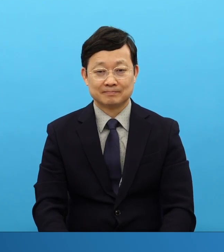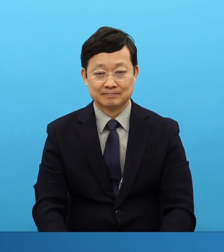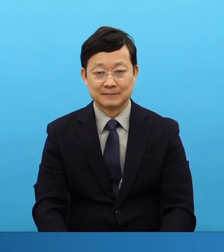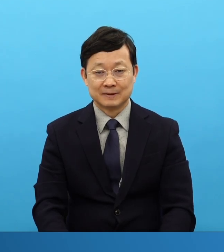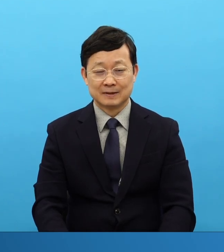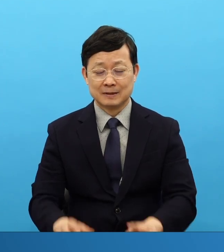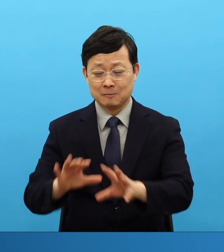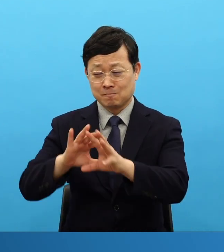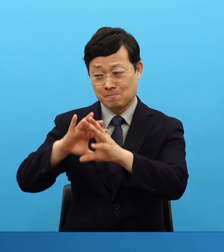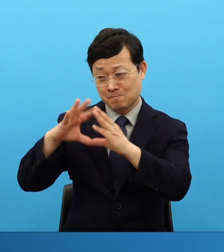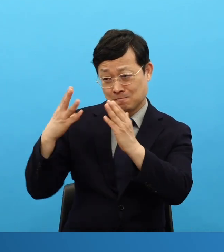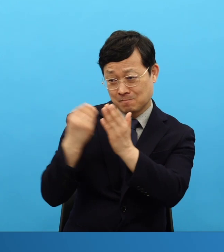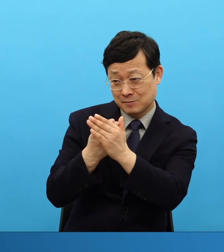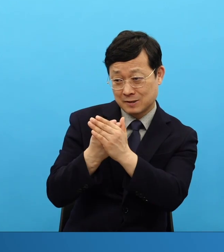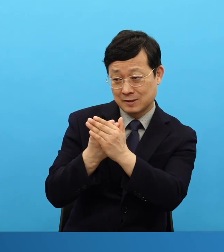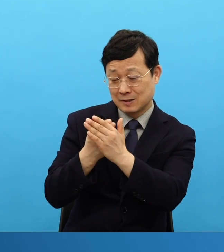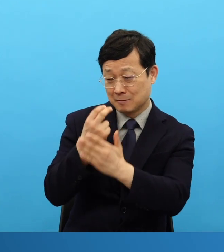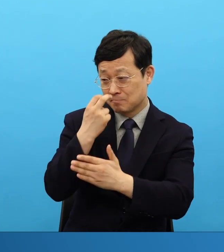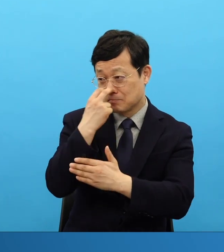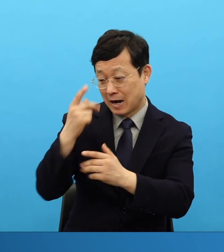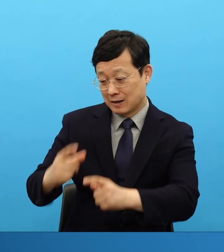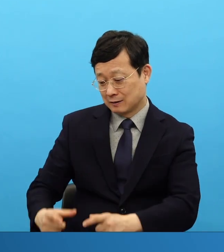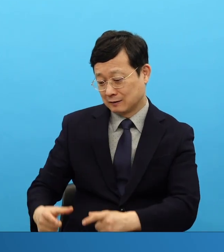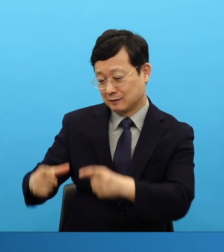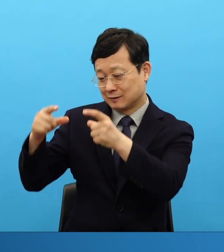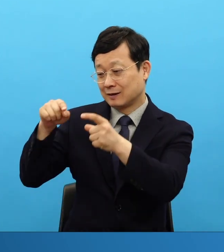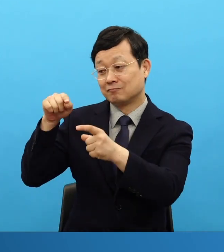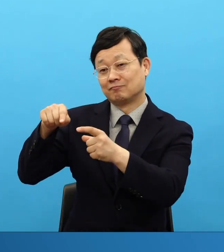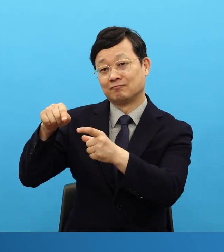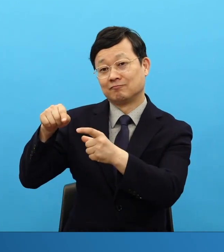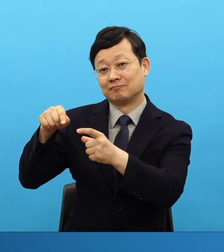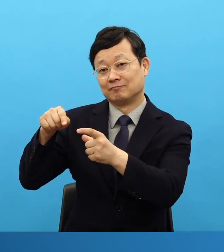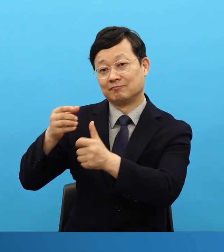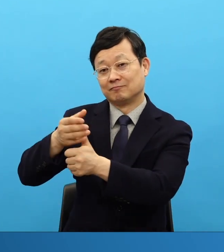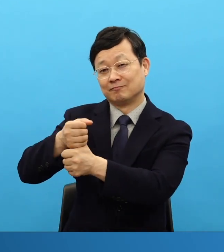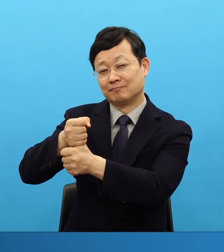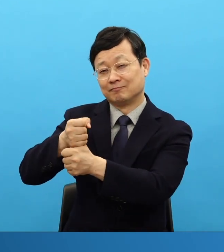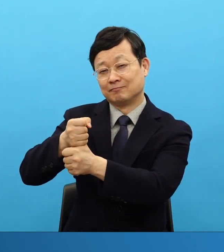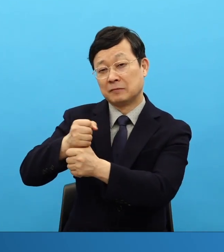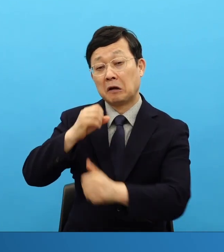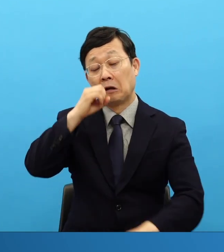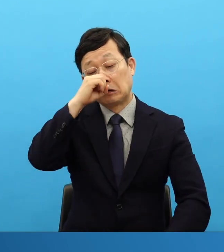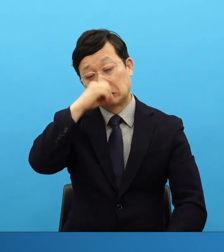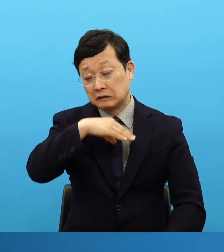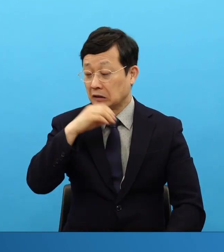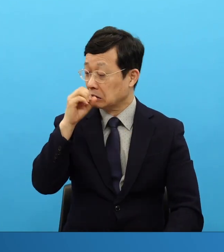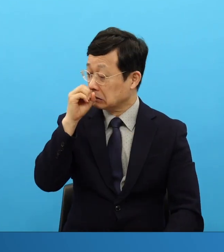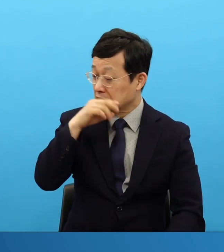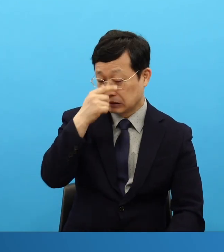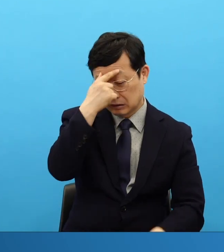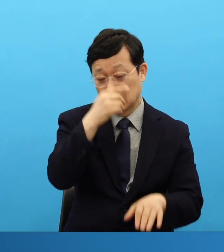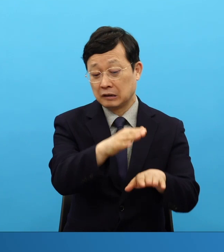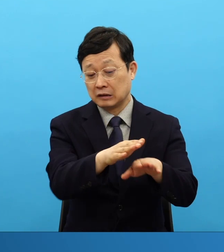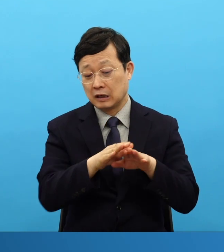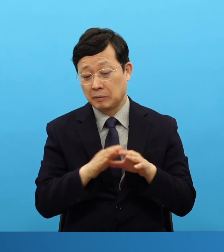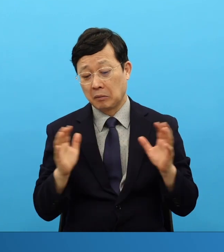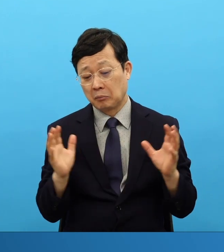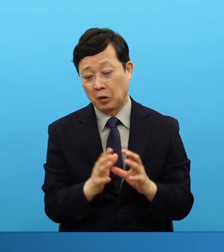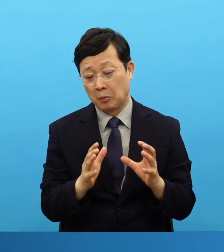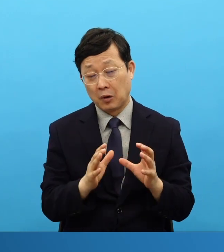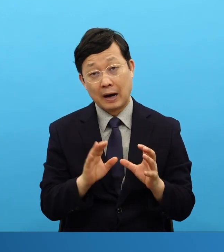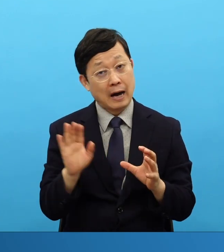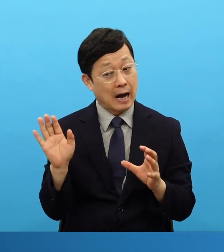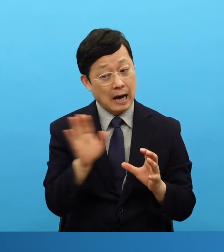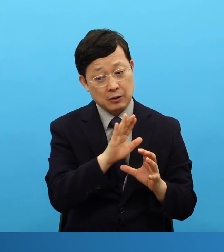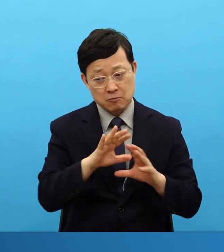절대망대입니다. From here, what we see is the absolute partisan. 단순하게 예배 드린 게 아니고 이 사람들이 절대망대를